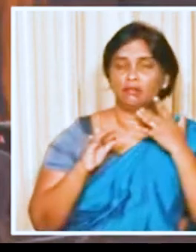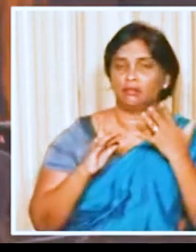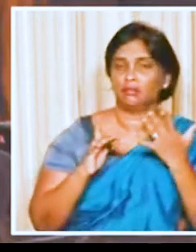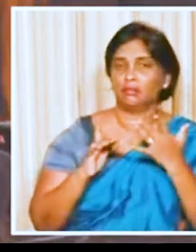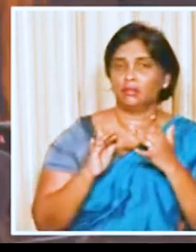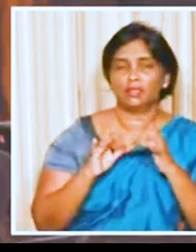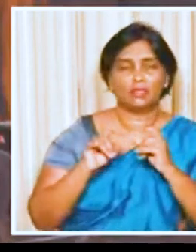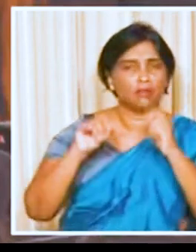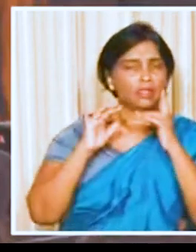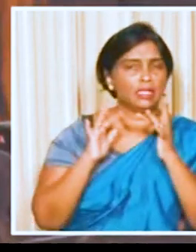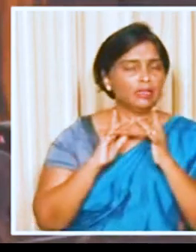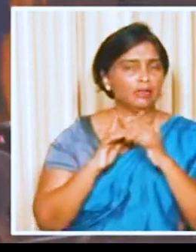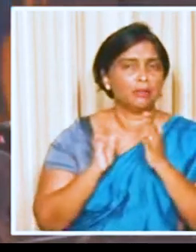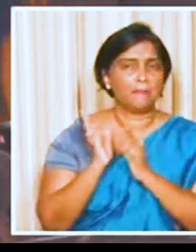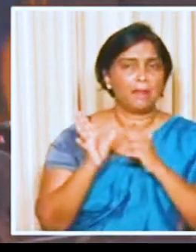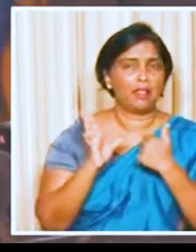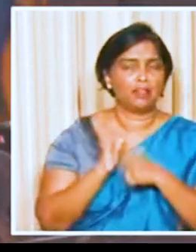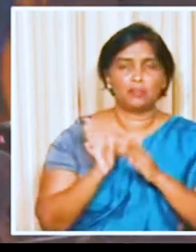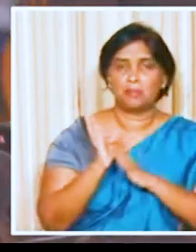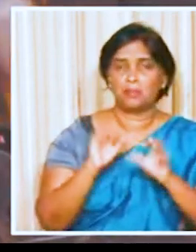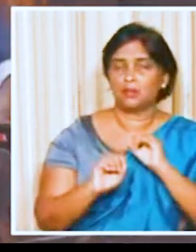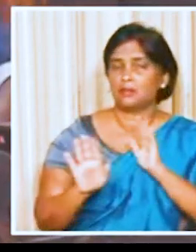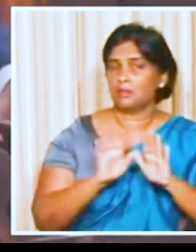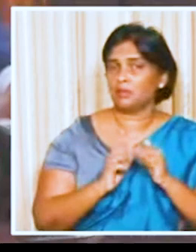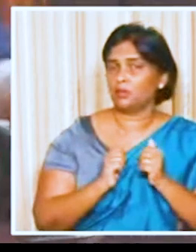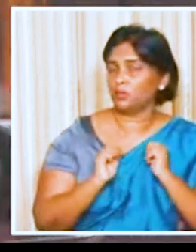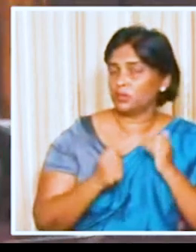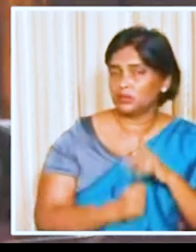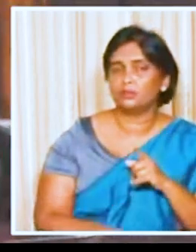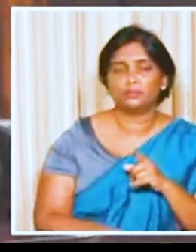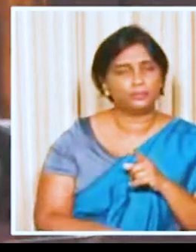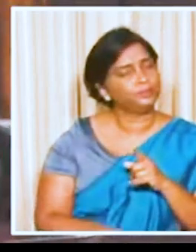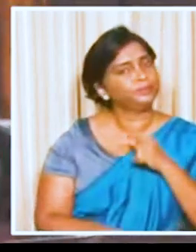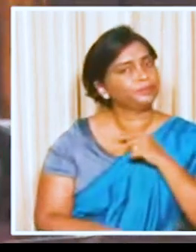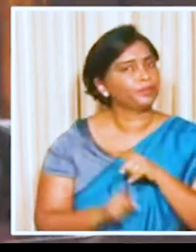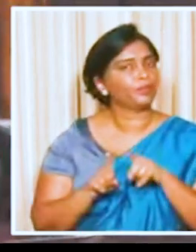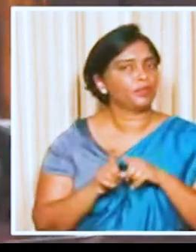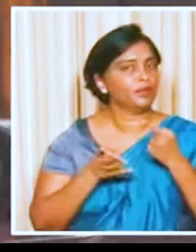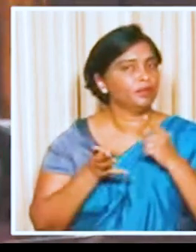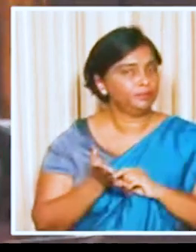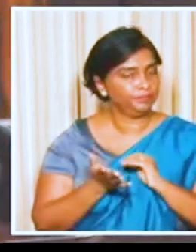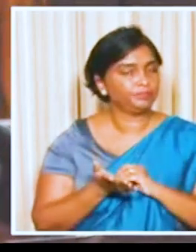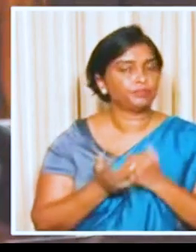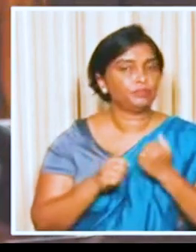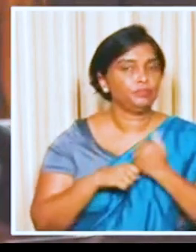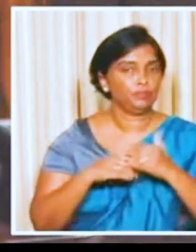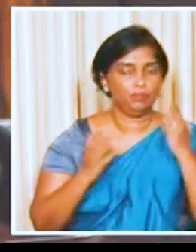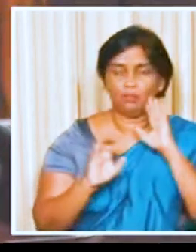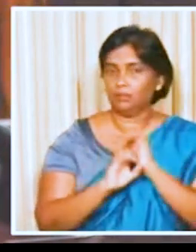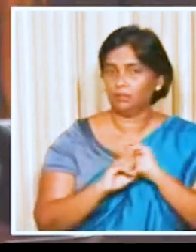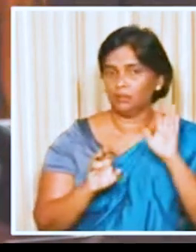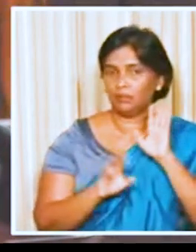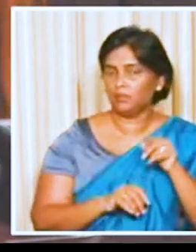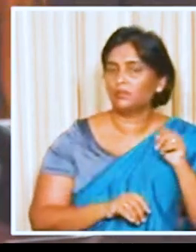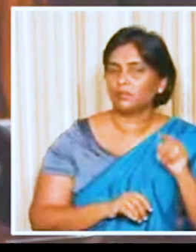பார்த்து கொண்டிருக்கின்றது. நான் நினைக்கின்றேன் அதிலே முன்னேற்றம் கெசட் பண்ணப்பட்டது, இன்னும் முன்னேற்றம் இல்லாவிட்டாலும் கூட நாட்டு மக்களை அடக்குவதற்கு